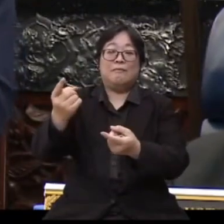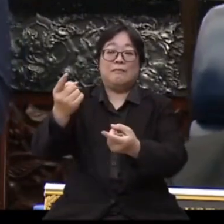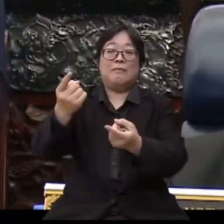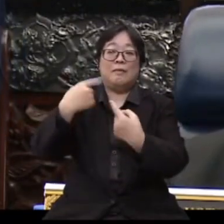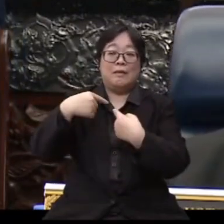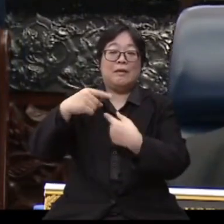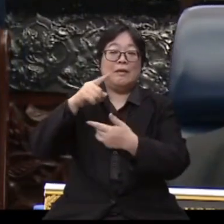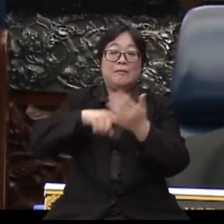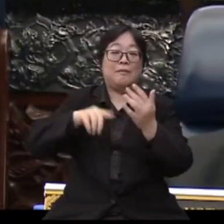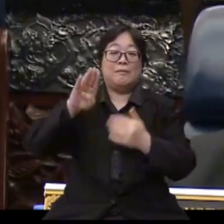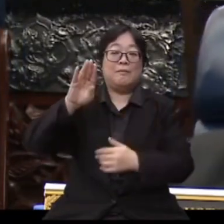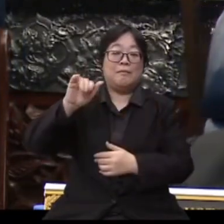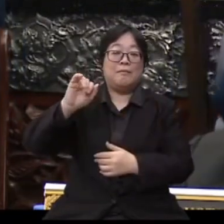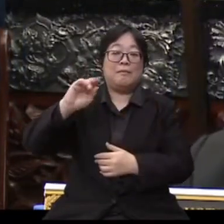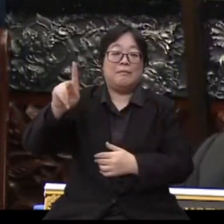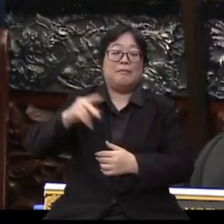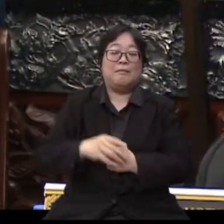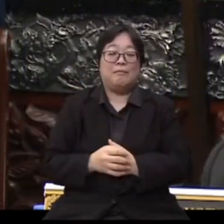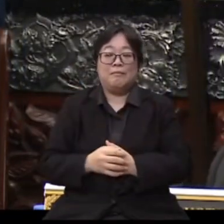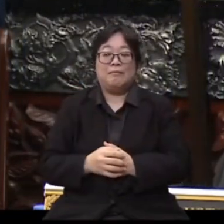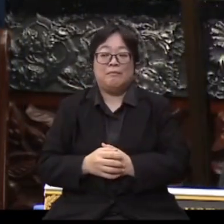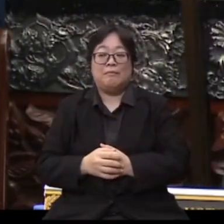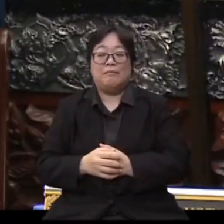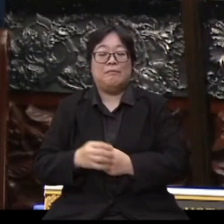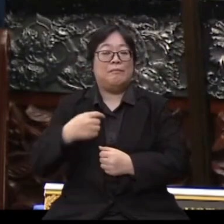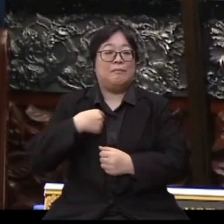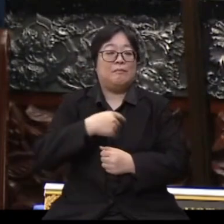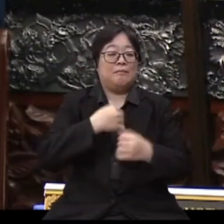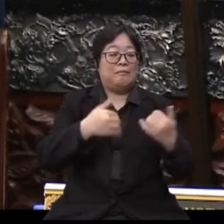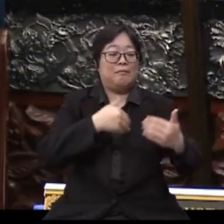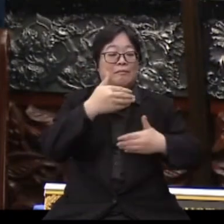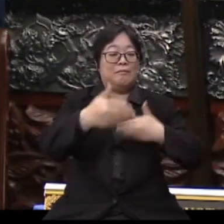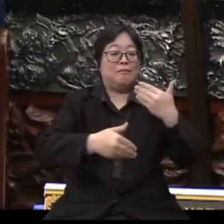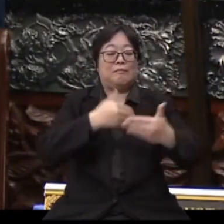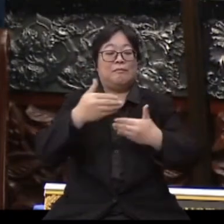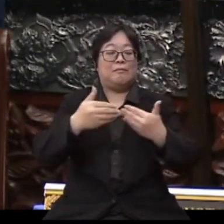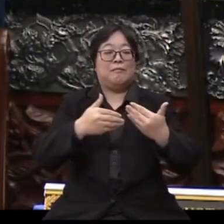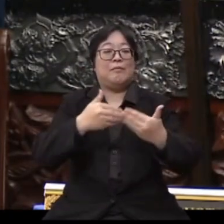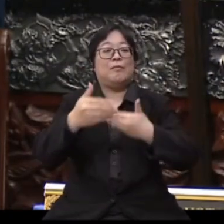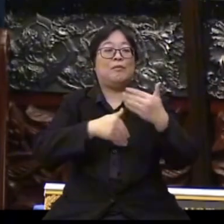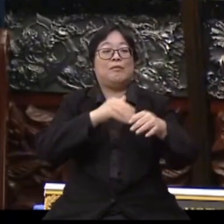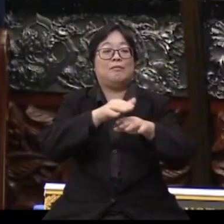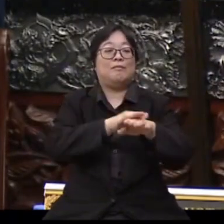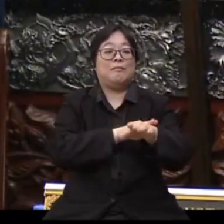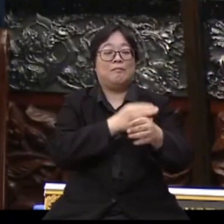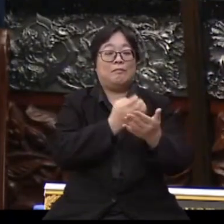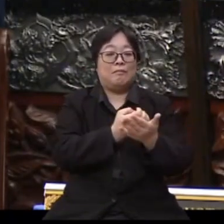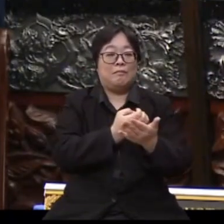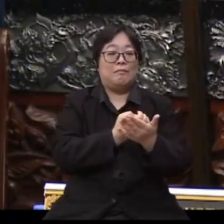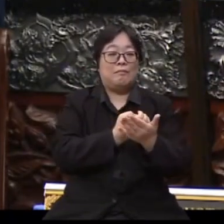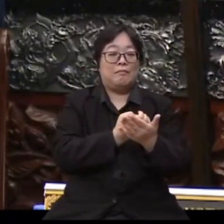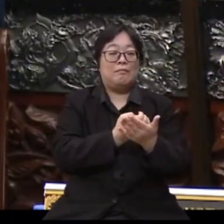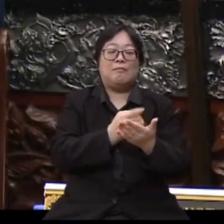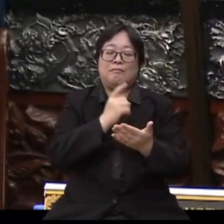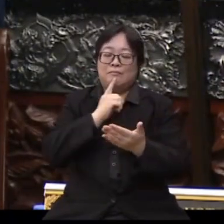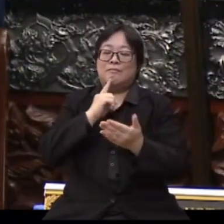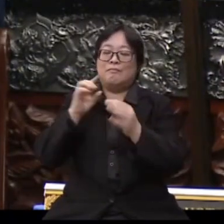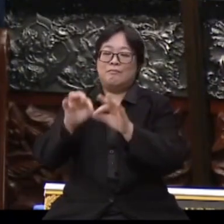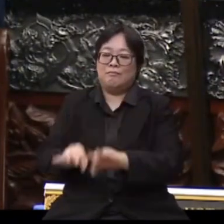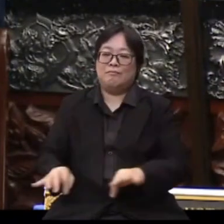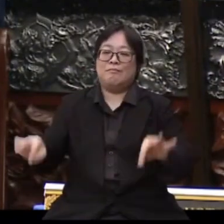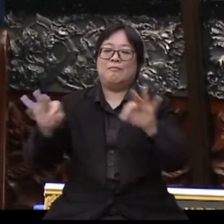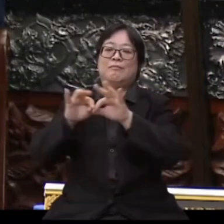oleh Bacu, sebab itu sementara kita melalui proses kelembapan ini adalah sangat penting